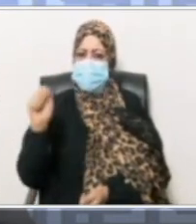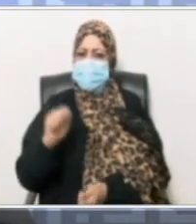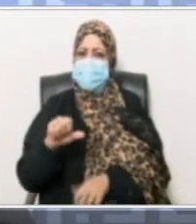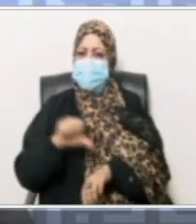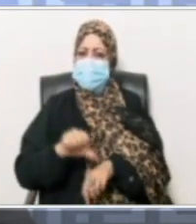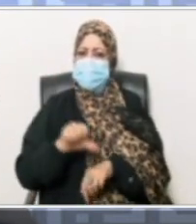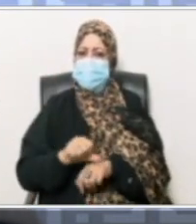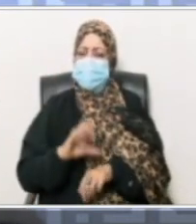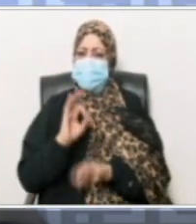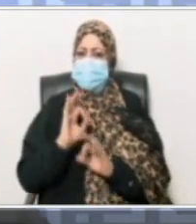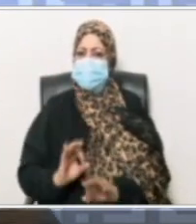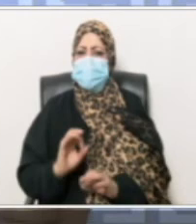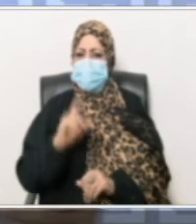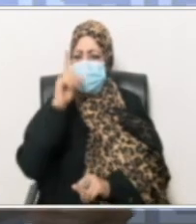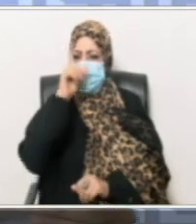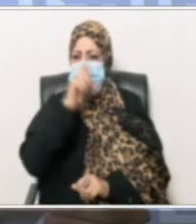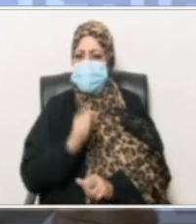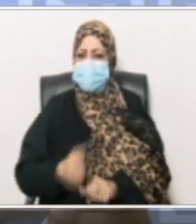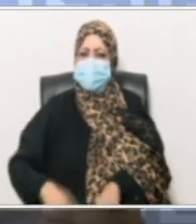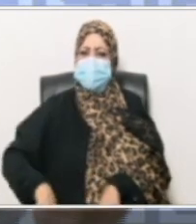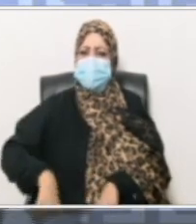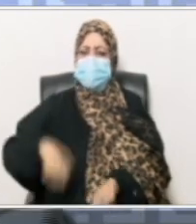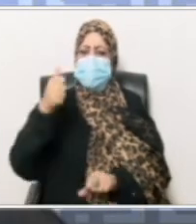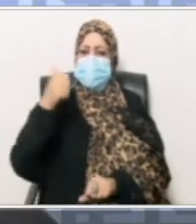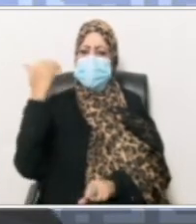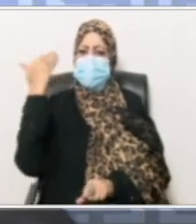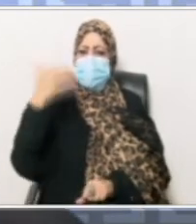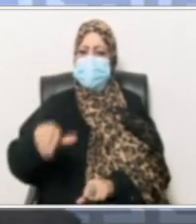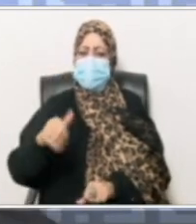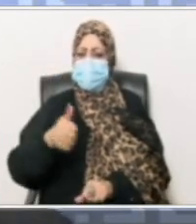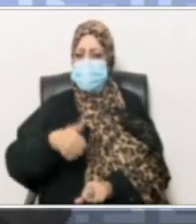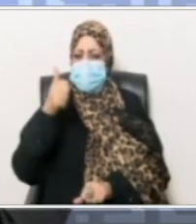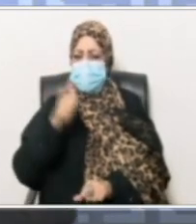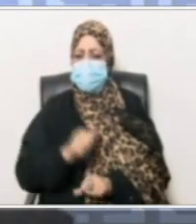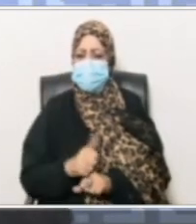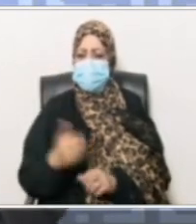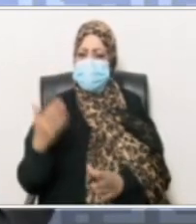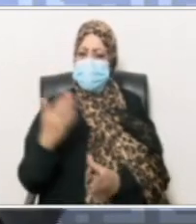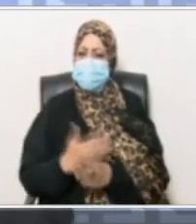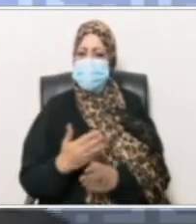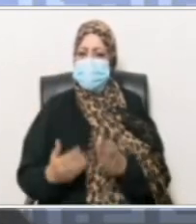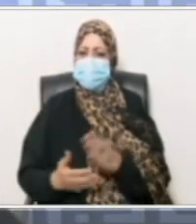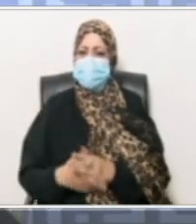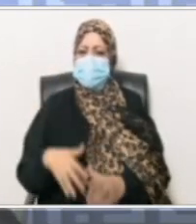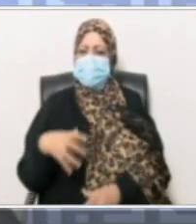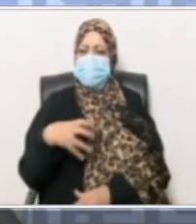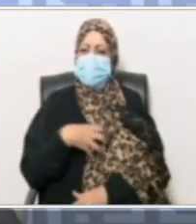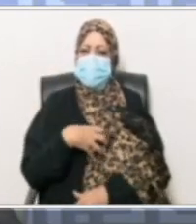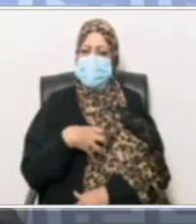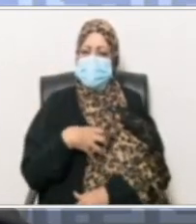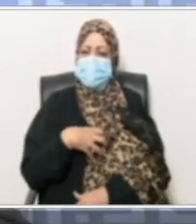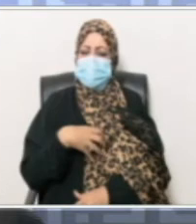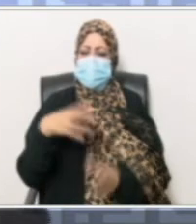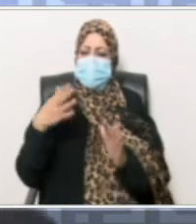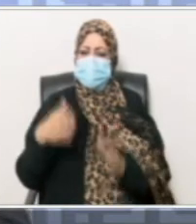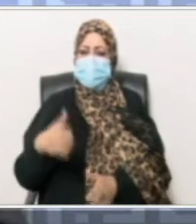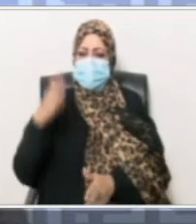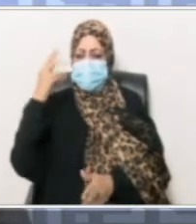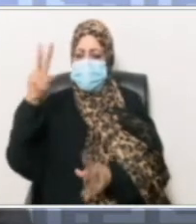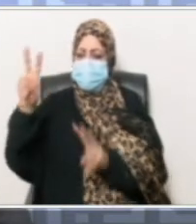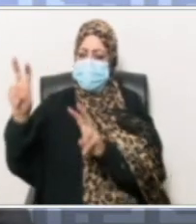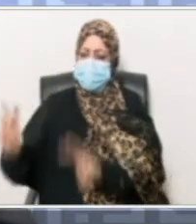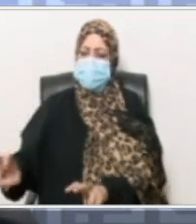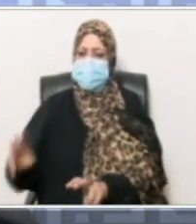الشباب هنا. تدخل بعض مرضى النفوس وأوقفوا الشباب وقالوا لا ما تتعدوش كذا، لنبوا